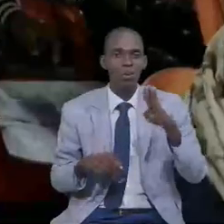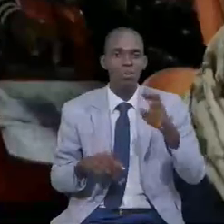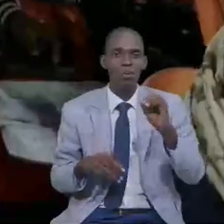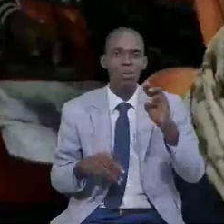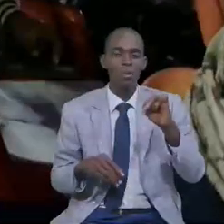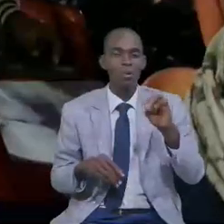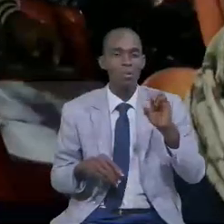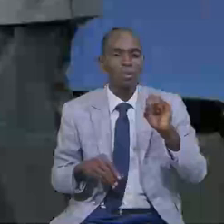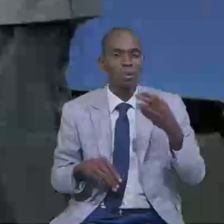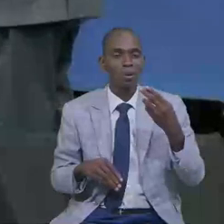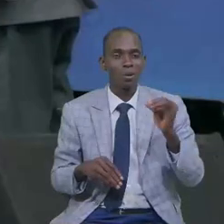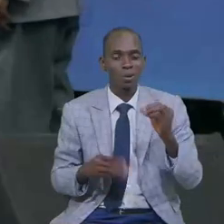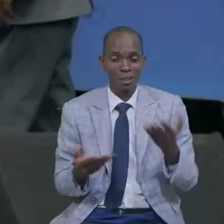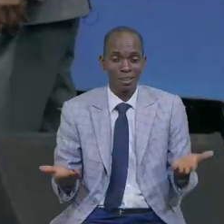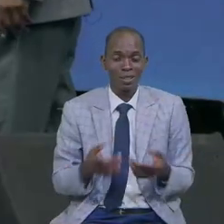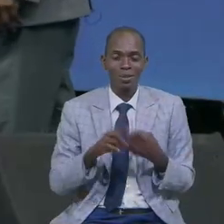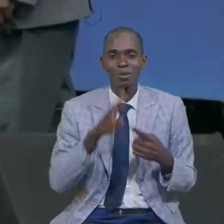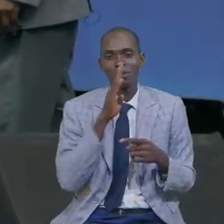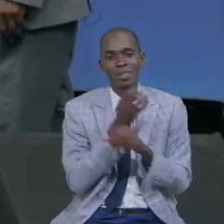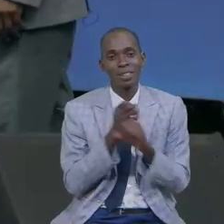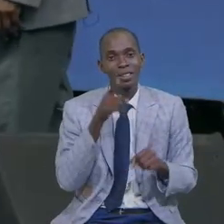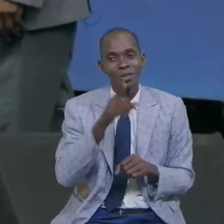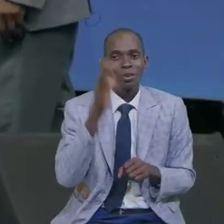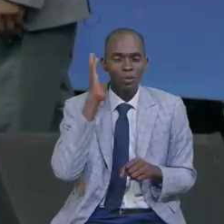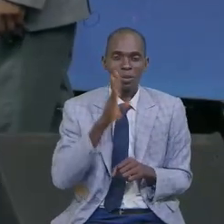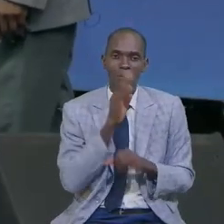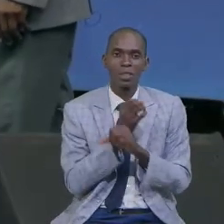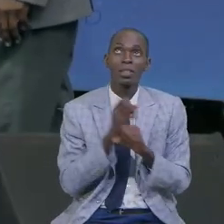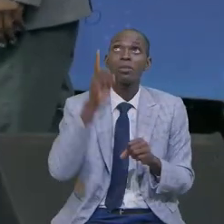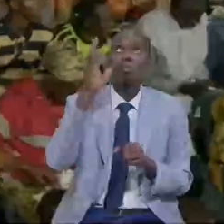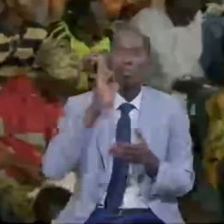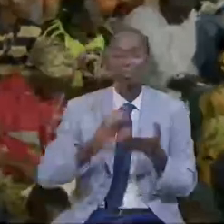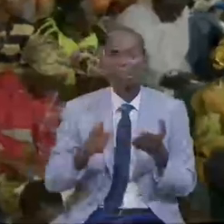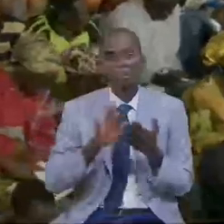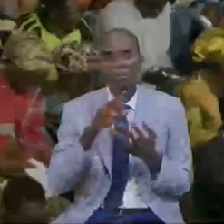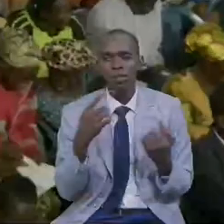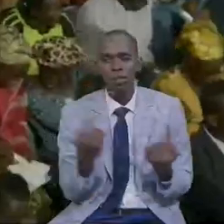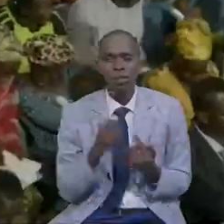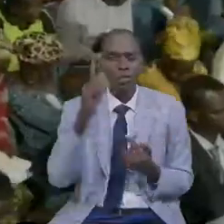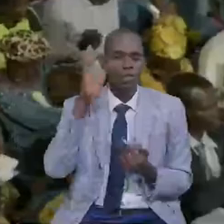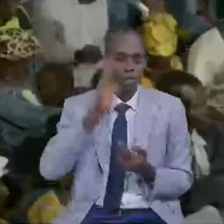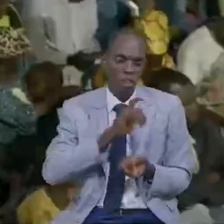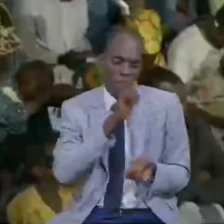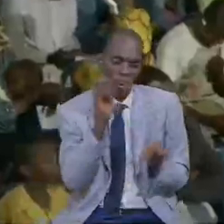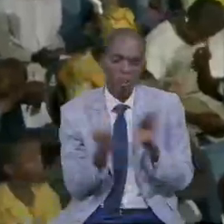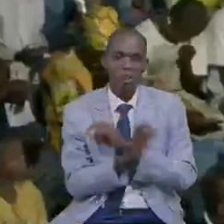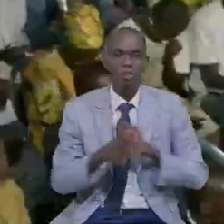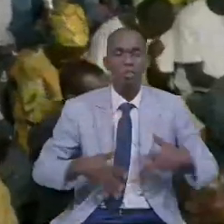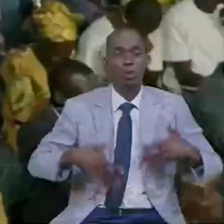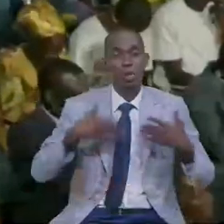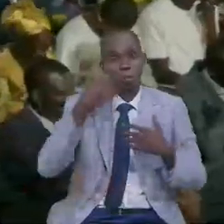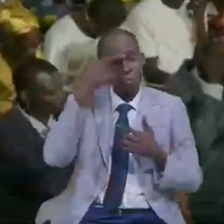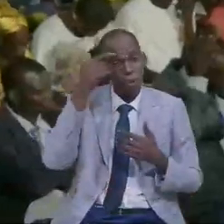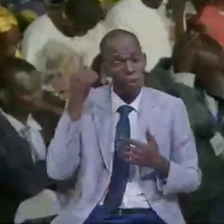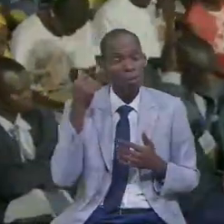Et tu seras sauvé. Et il va pardonner tes péchés. Il va changer ta vie.